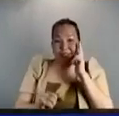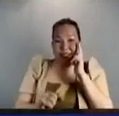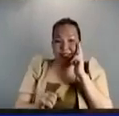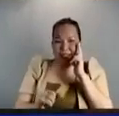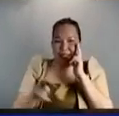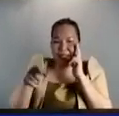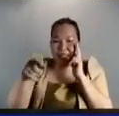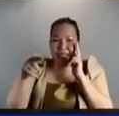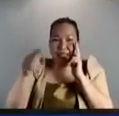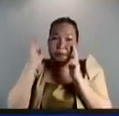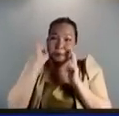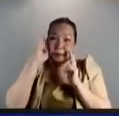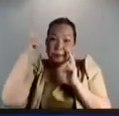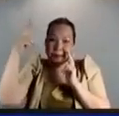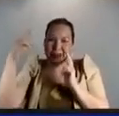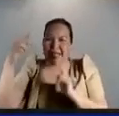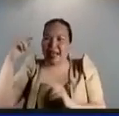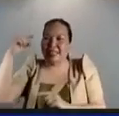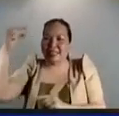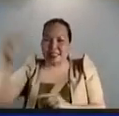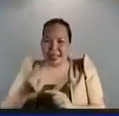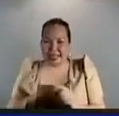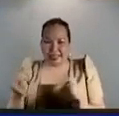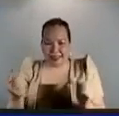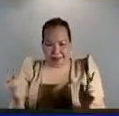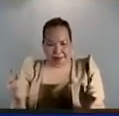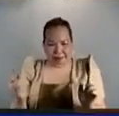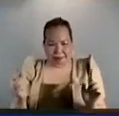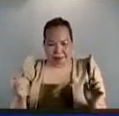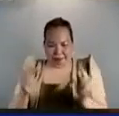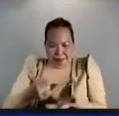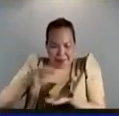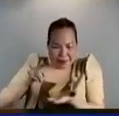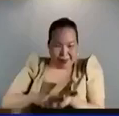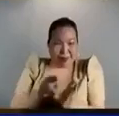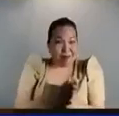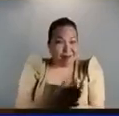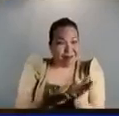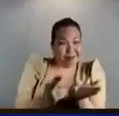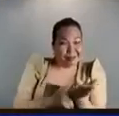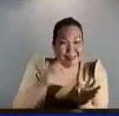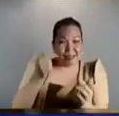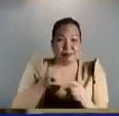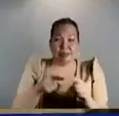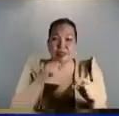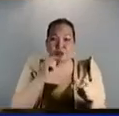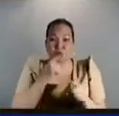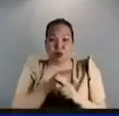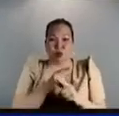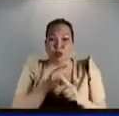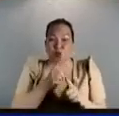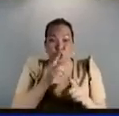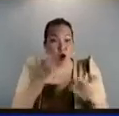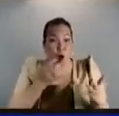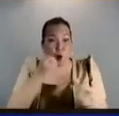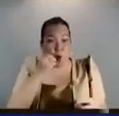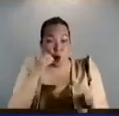sa Malacañang. Although wala pang kasiguraduhan na kahit Doc Dennis kung si Bongbong Marcos ay titira mismo sa Malacañang.